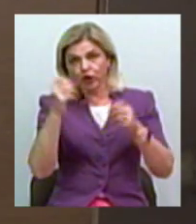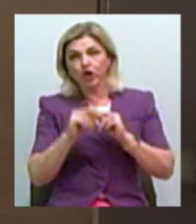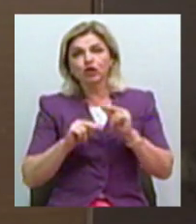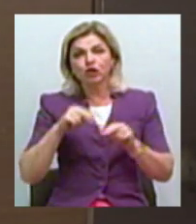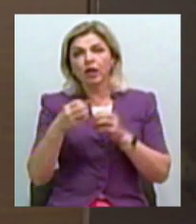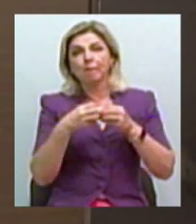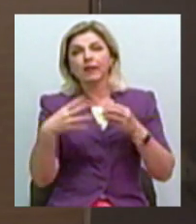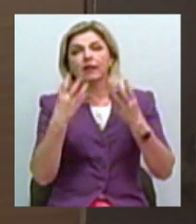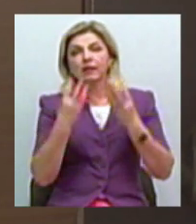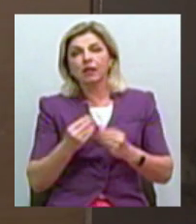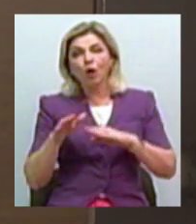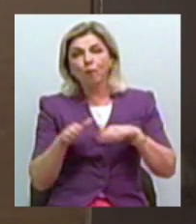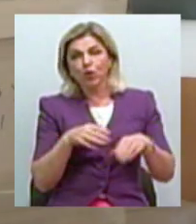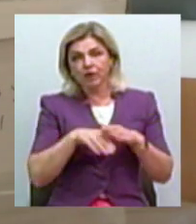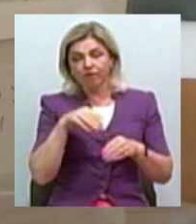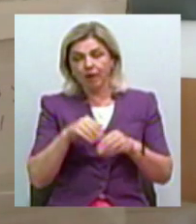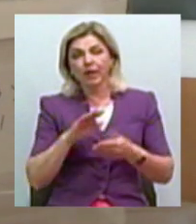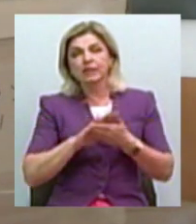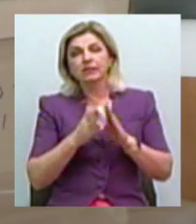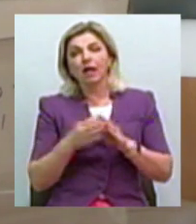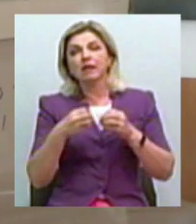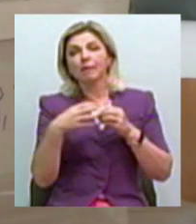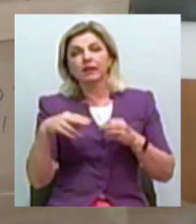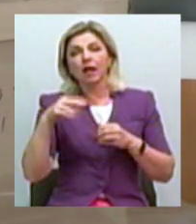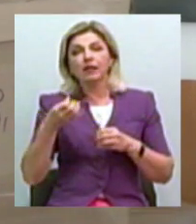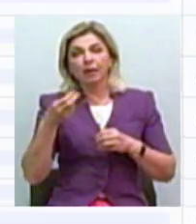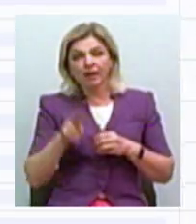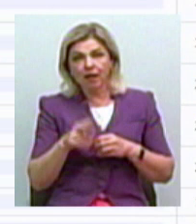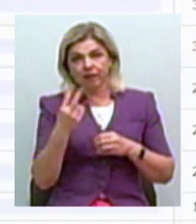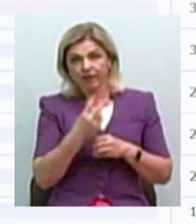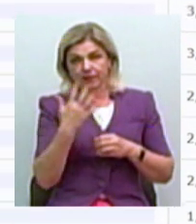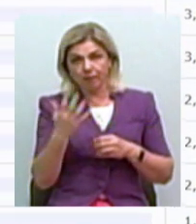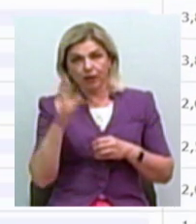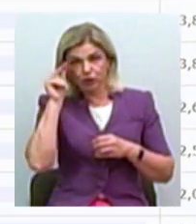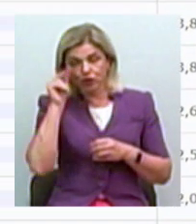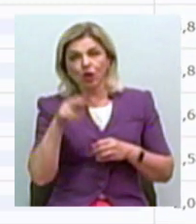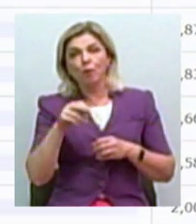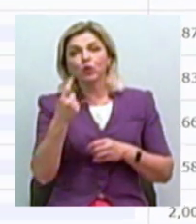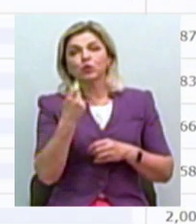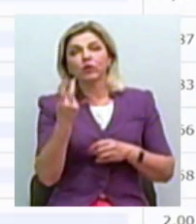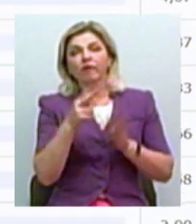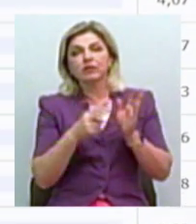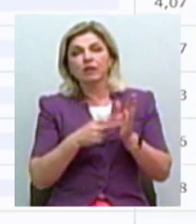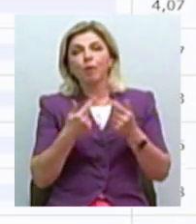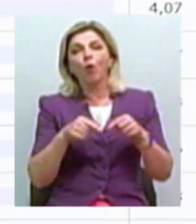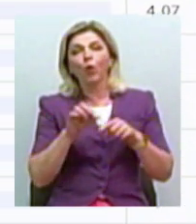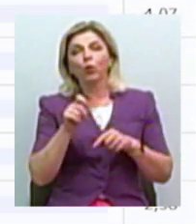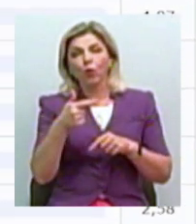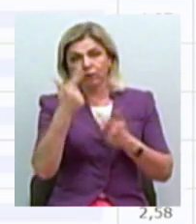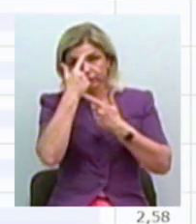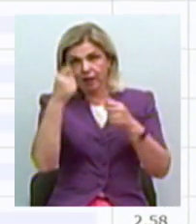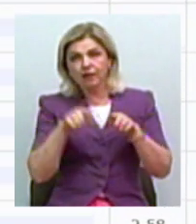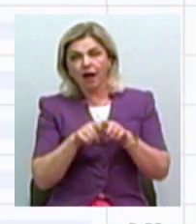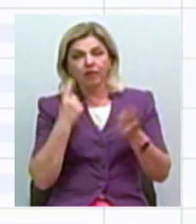після виборів. Станом на 25 липня на сайті Центральної виборчої комісії по 127-му округу оприлюднена така